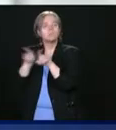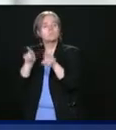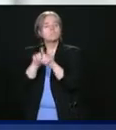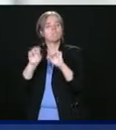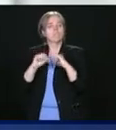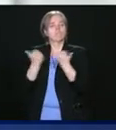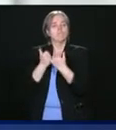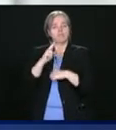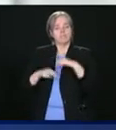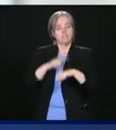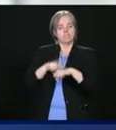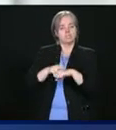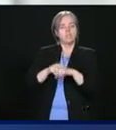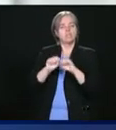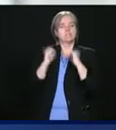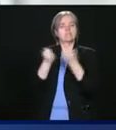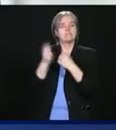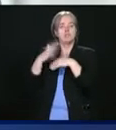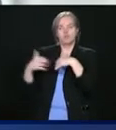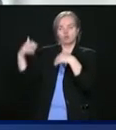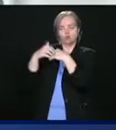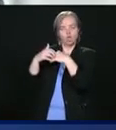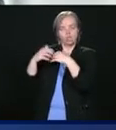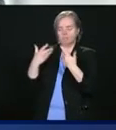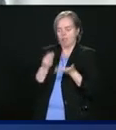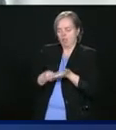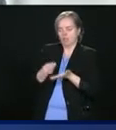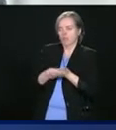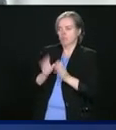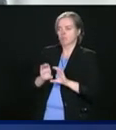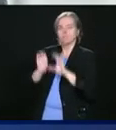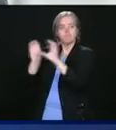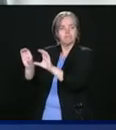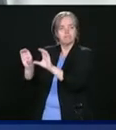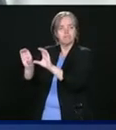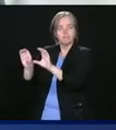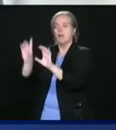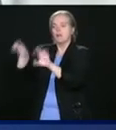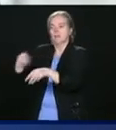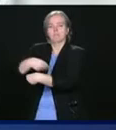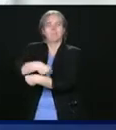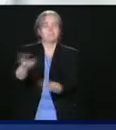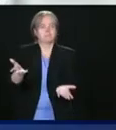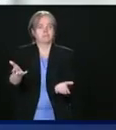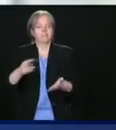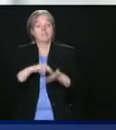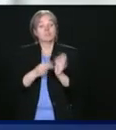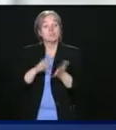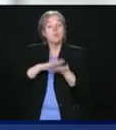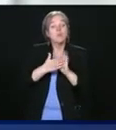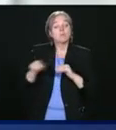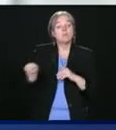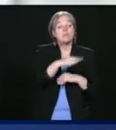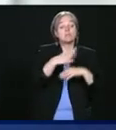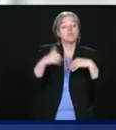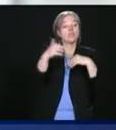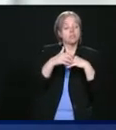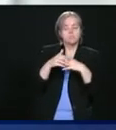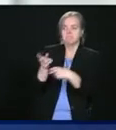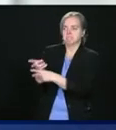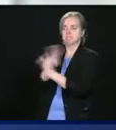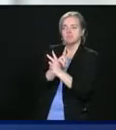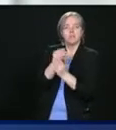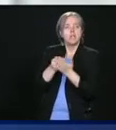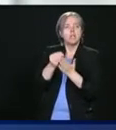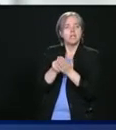nationale des sociétés autochtones. Ils permettront aux entreprises d'obtenir un prêt sans intérêt à court terme et